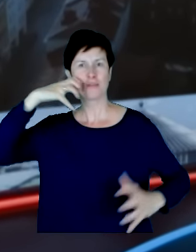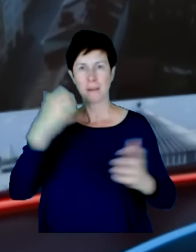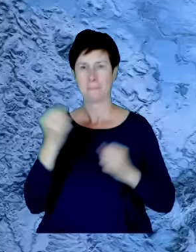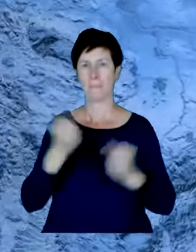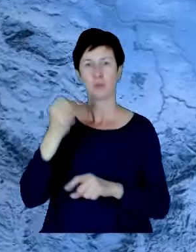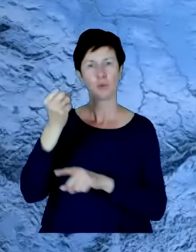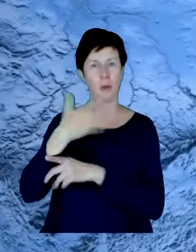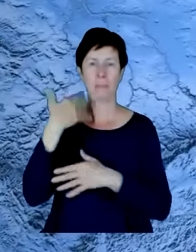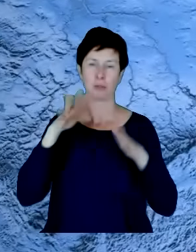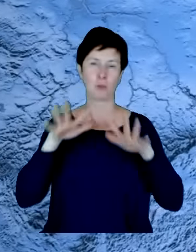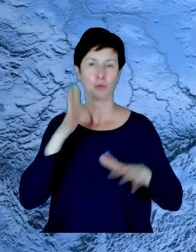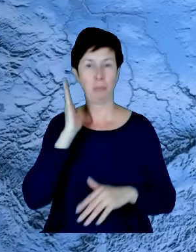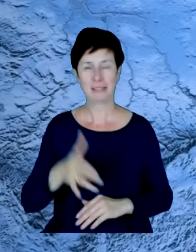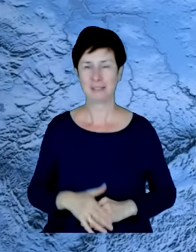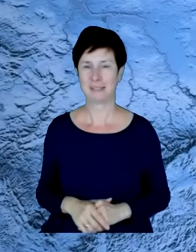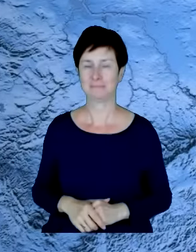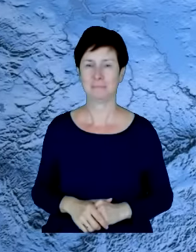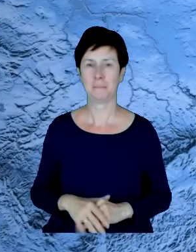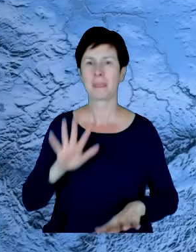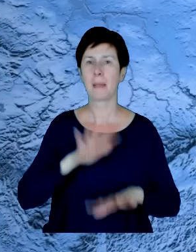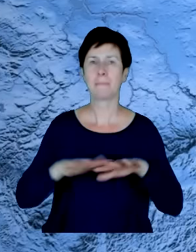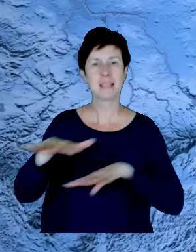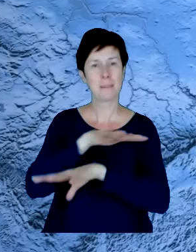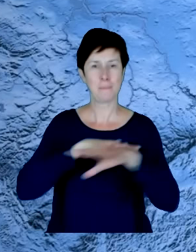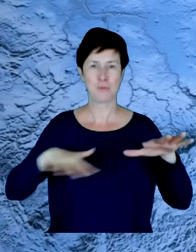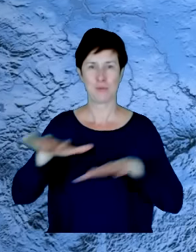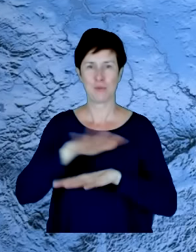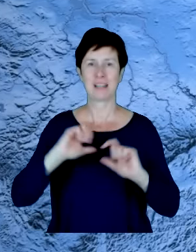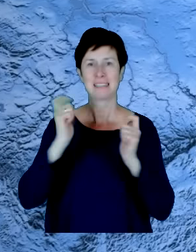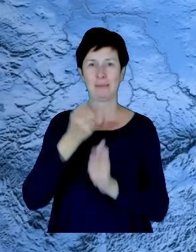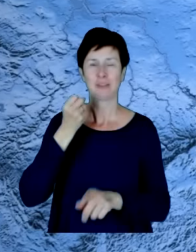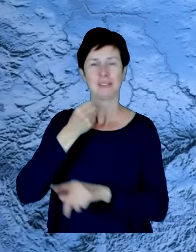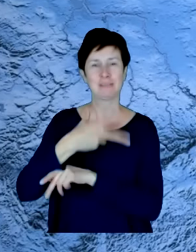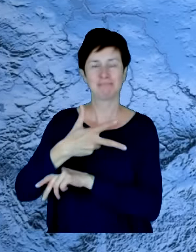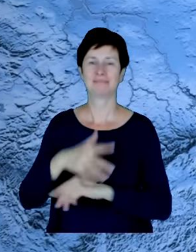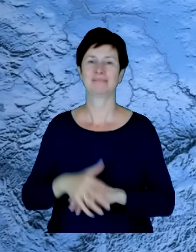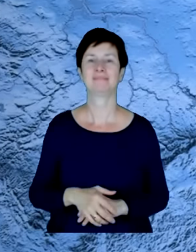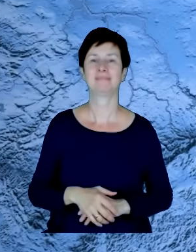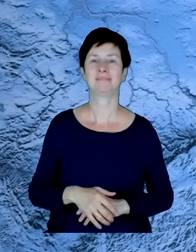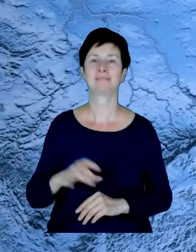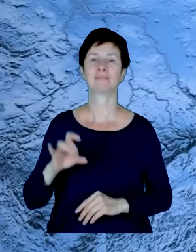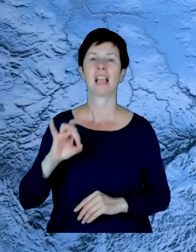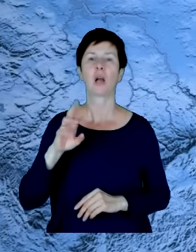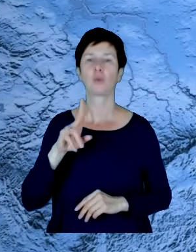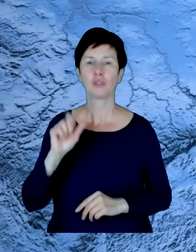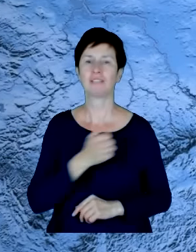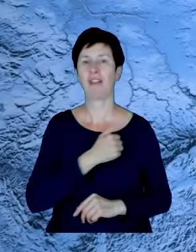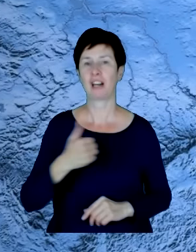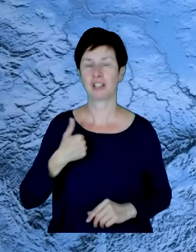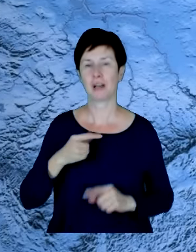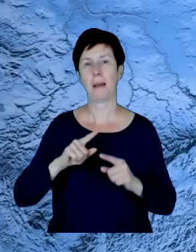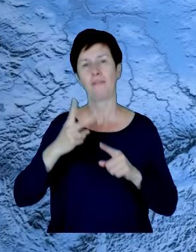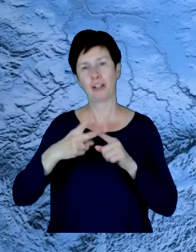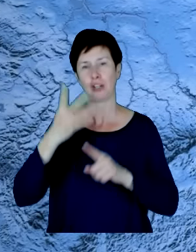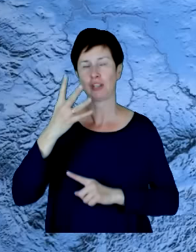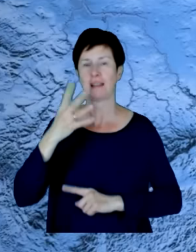zabraknie bezchmurne niebo kusić będzie w całym kraju a temperatura dołoży swoje w Grudziądzu i w Warszawie na przykład Zanotuj po 24